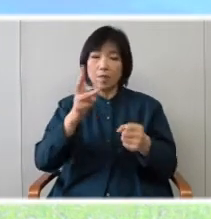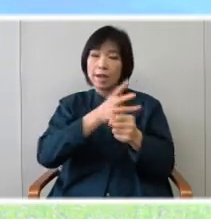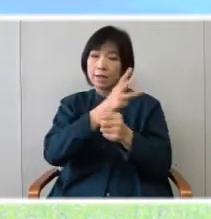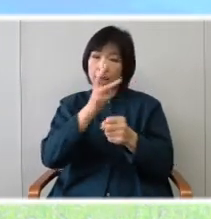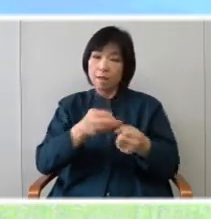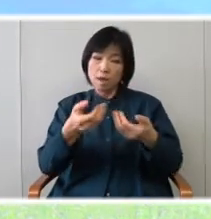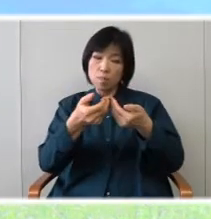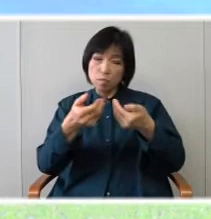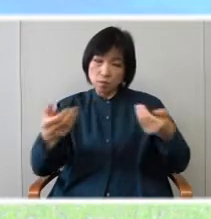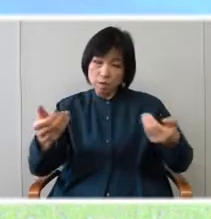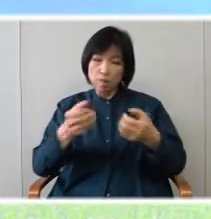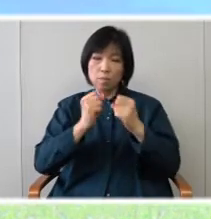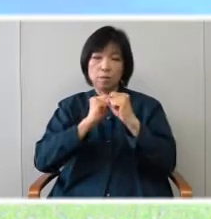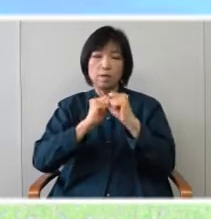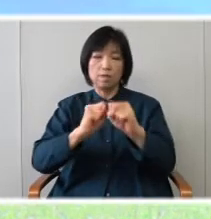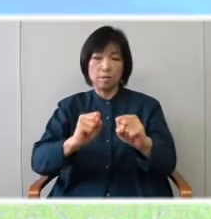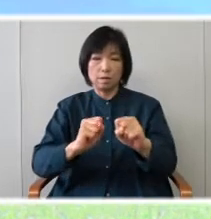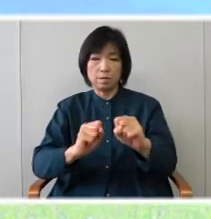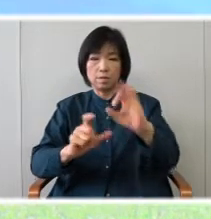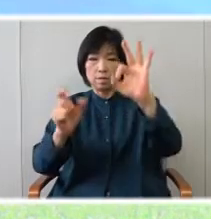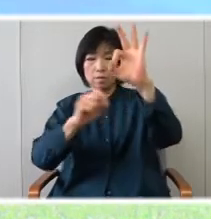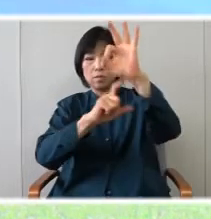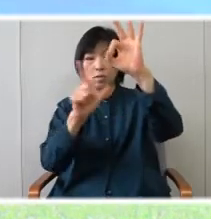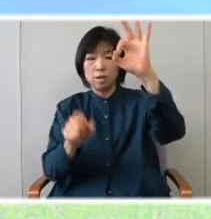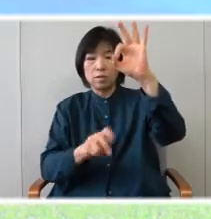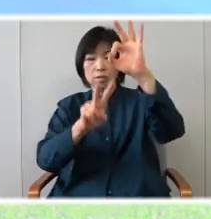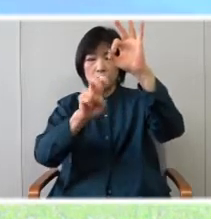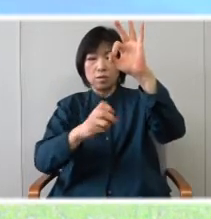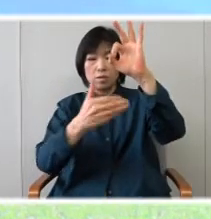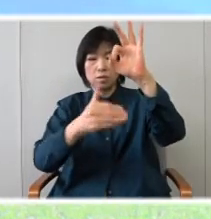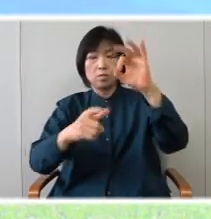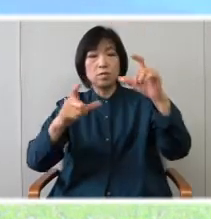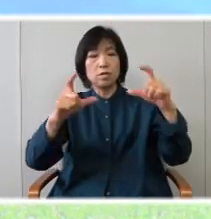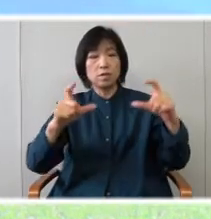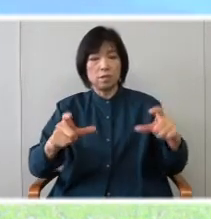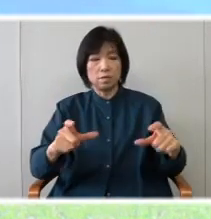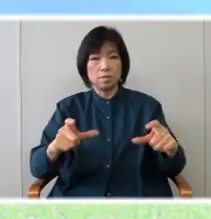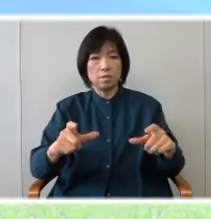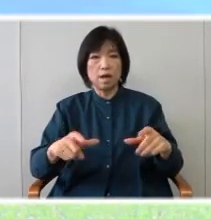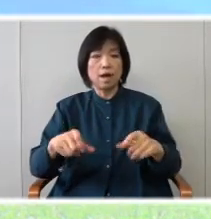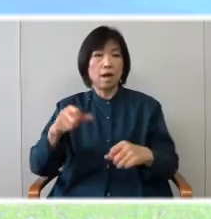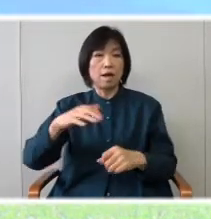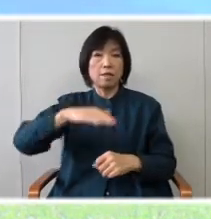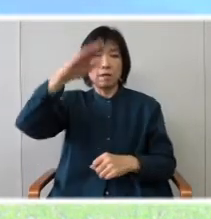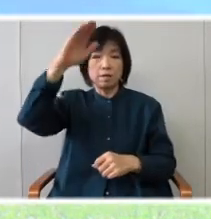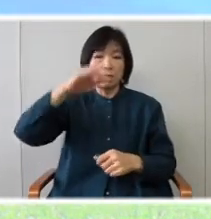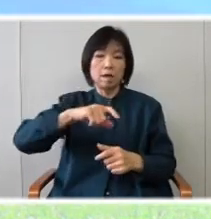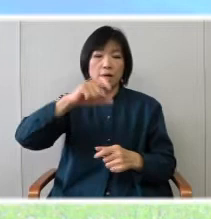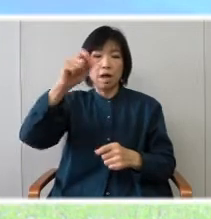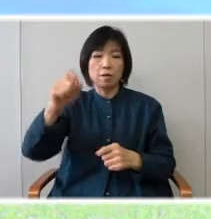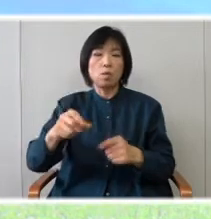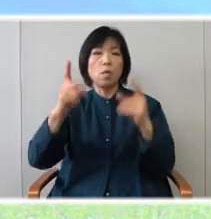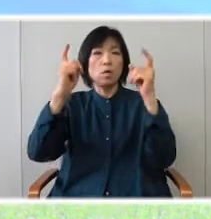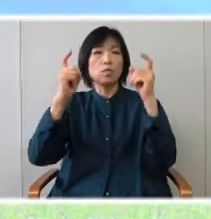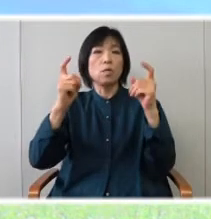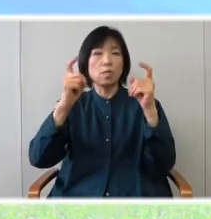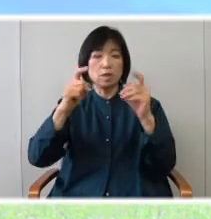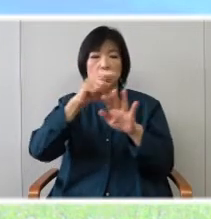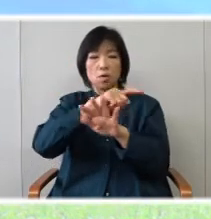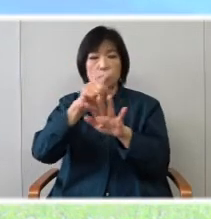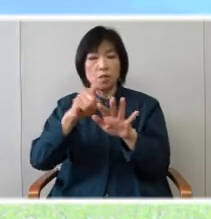ね。で、10月29日には高遠城市のもみじ祭りがオープニングということ